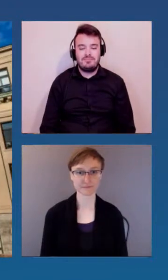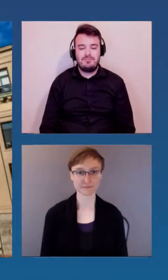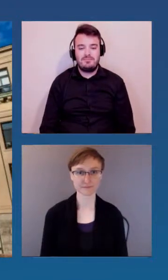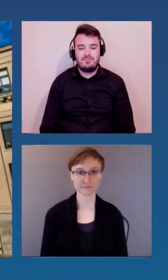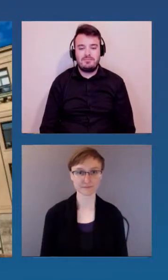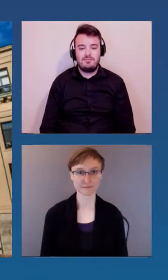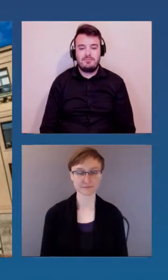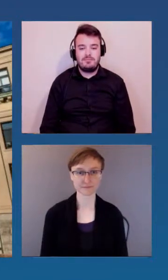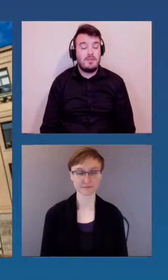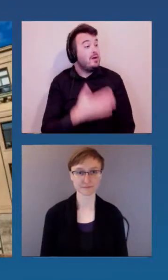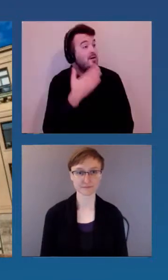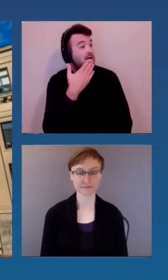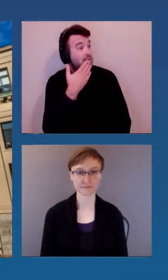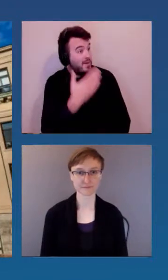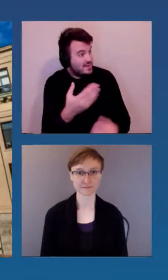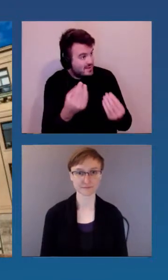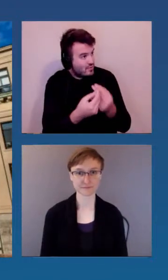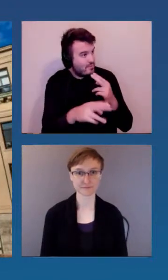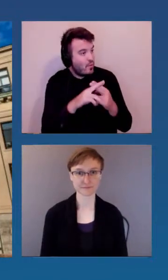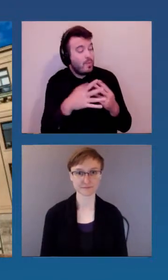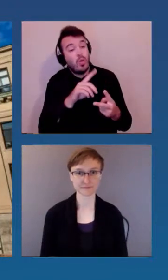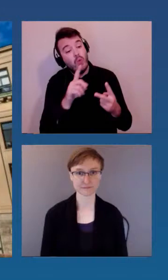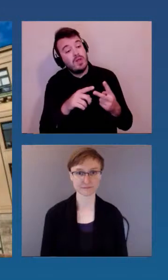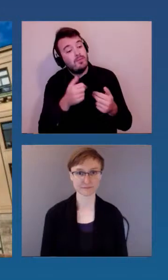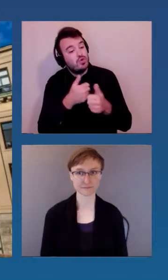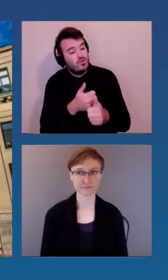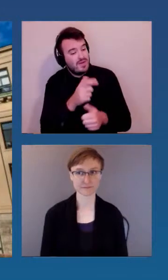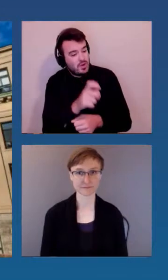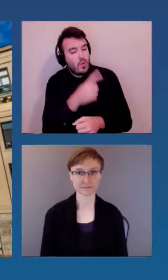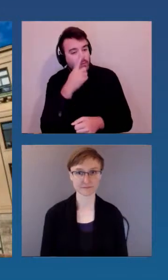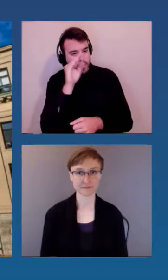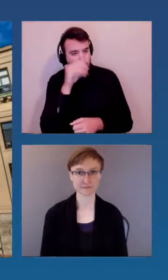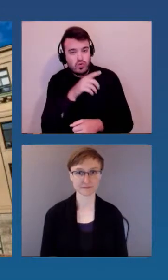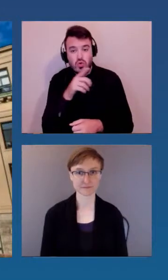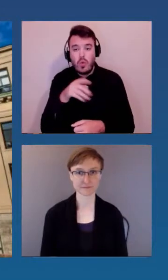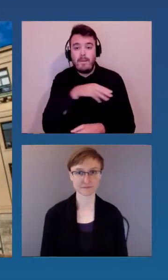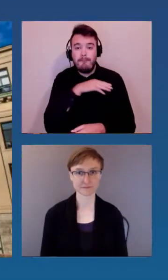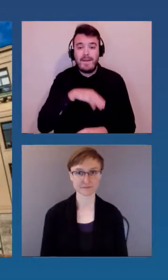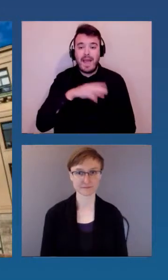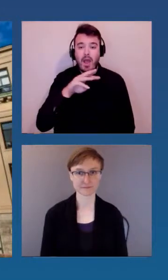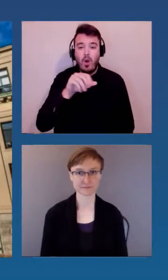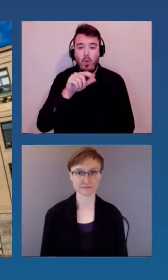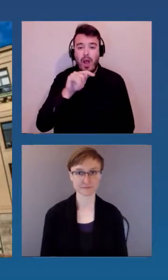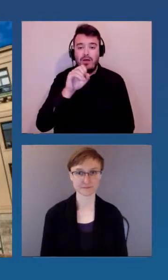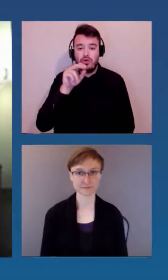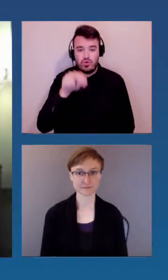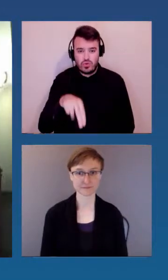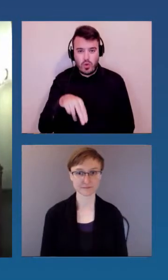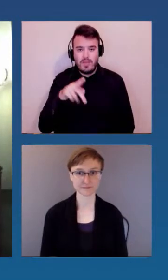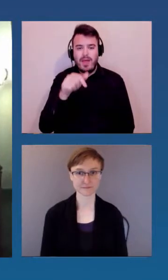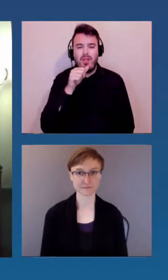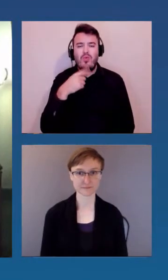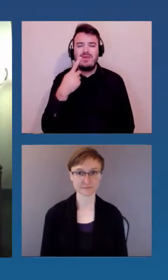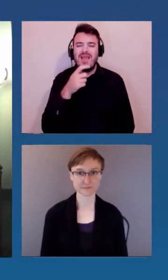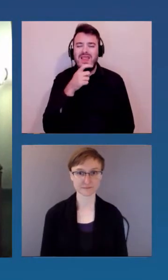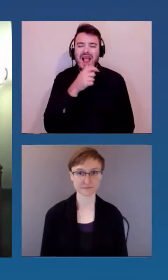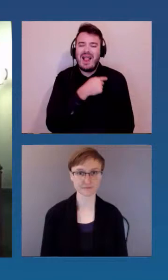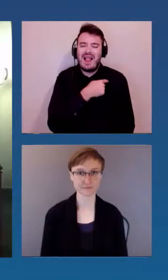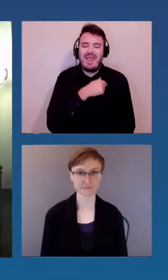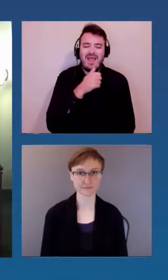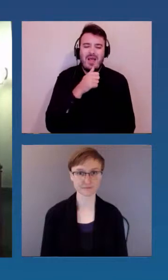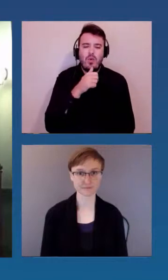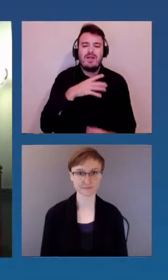à travailler là-dessus. Donc, augmentation du nombre de thérapeutes, particularisation dans certaines facultés